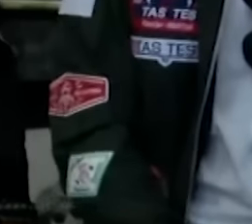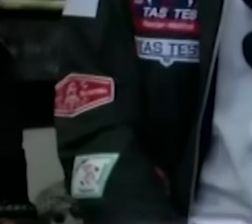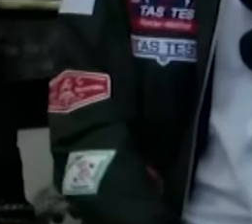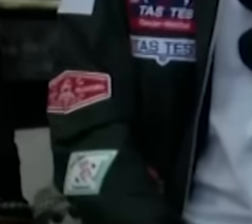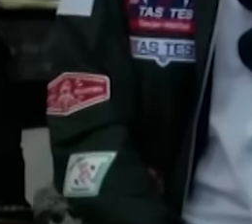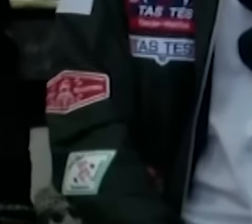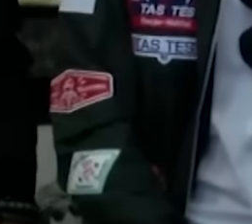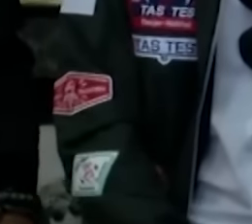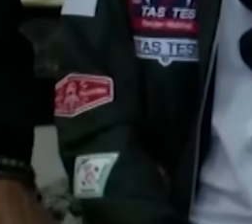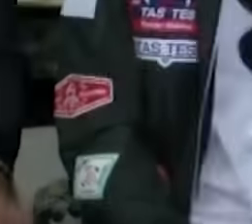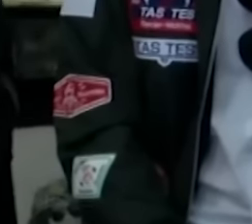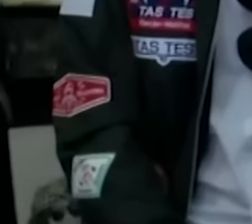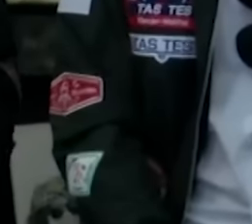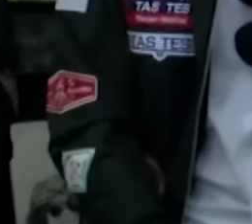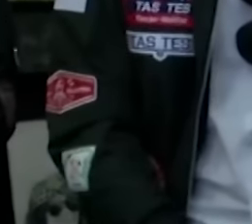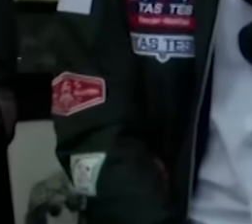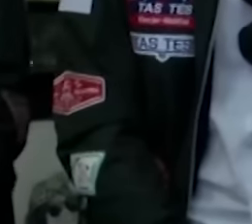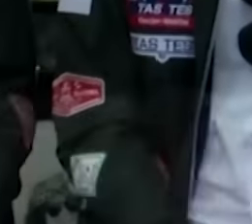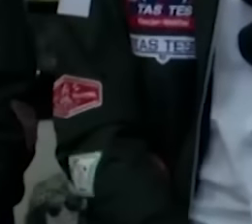Slank mendukung Ganjar Mahfud.